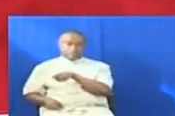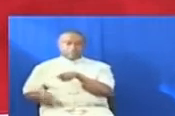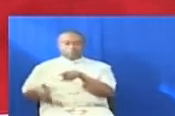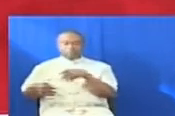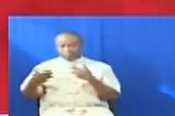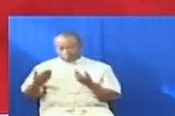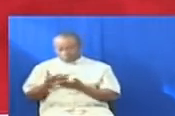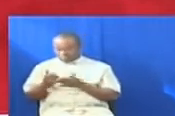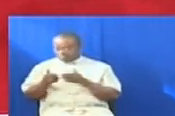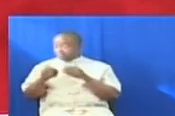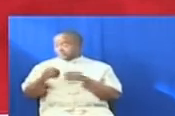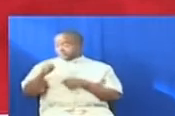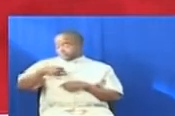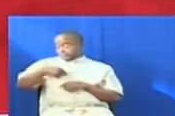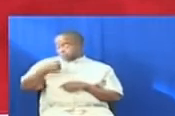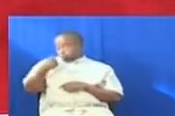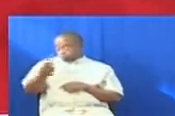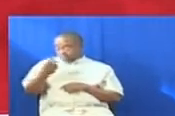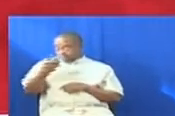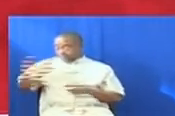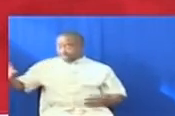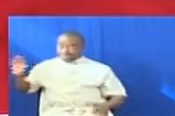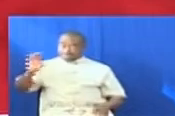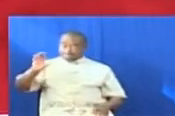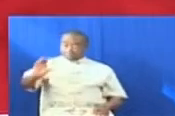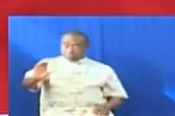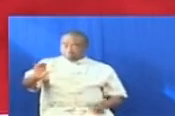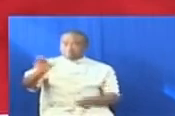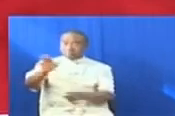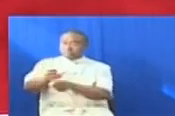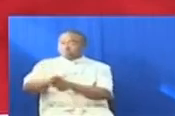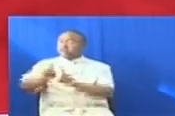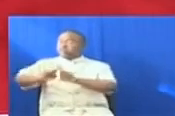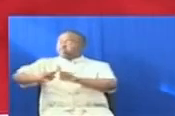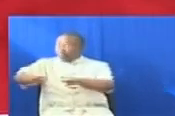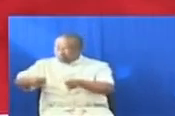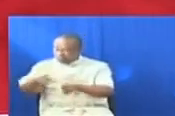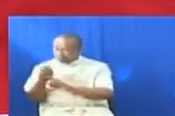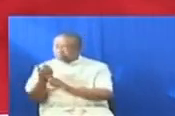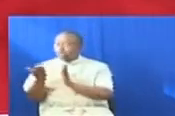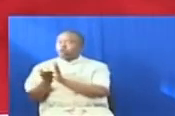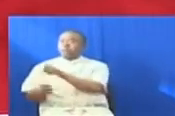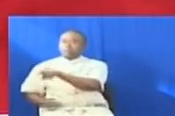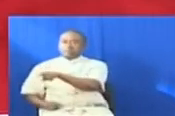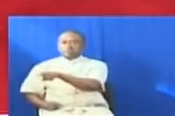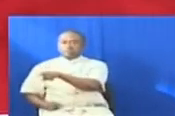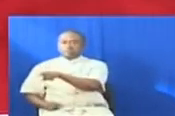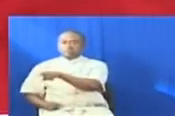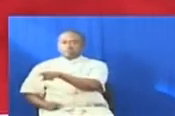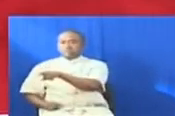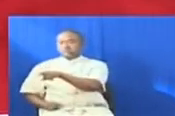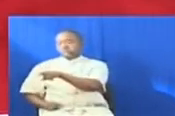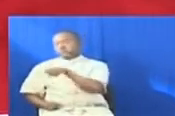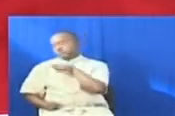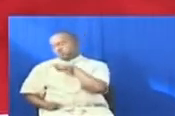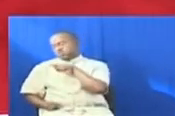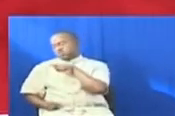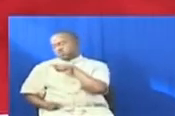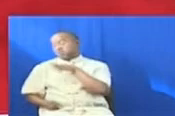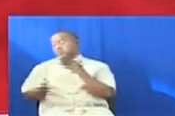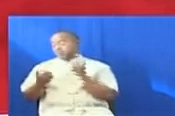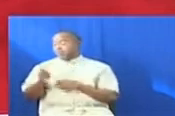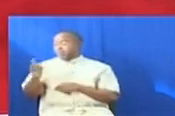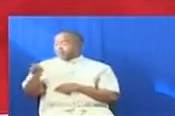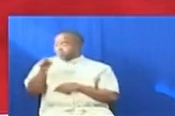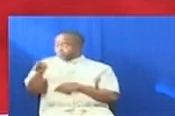Naibu Spika, utakuta fedha zinapelekwa nyingi kuliko kiasi kilichoombwa na halmashauri. Na halmashauri